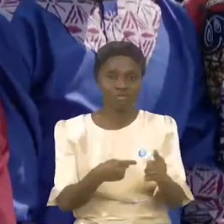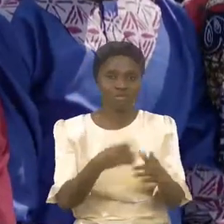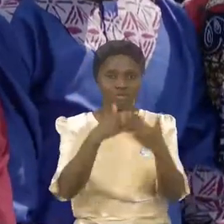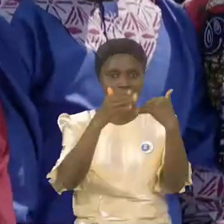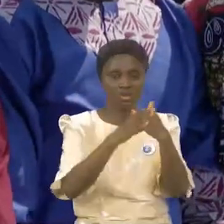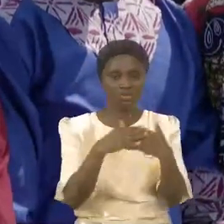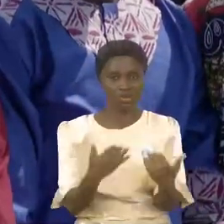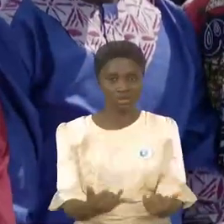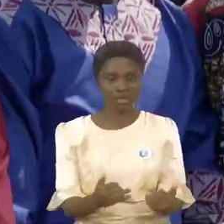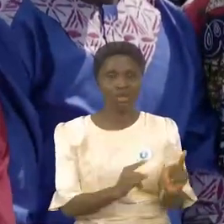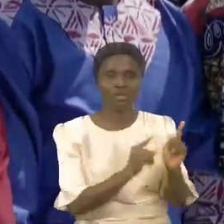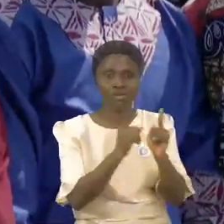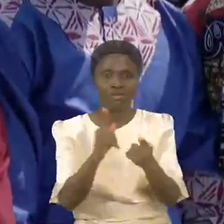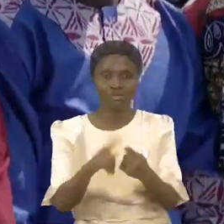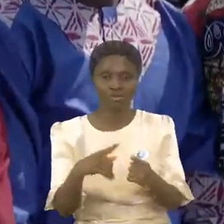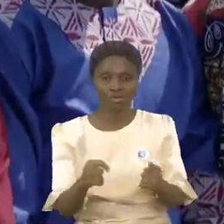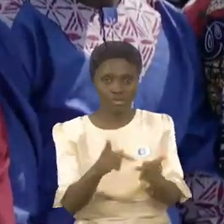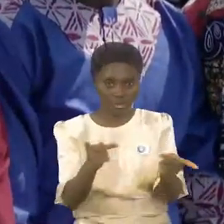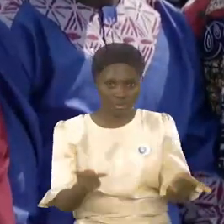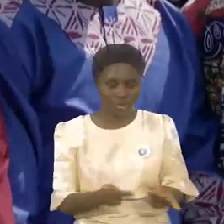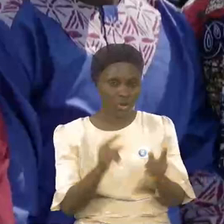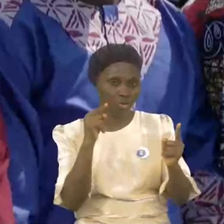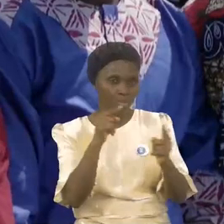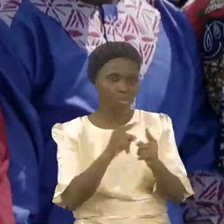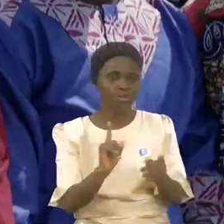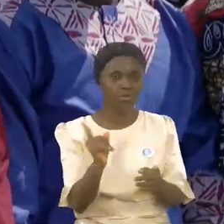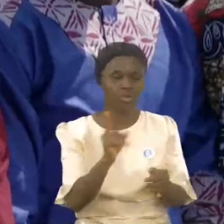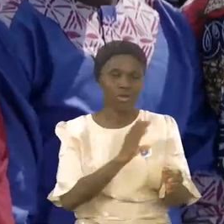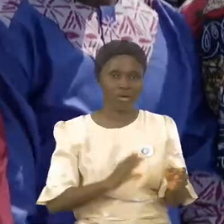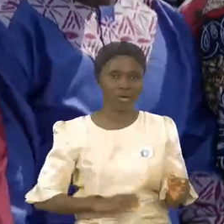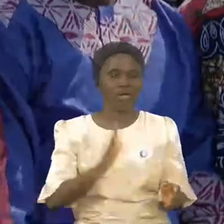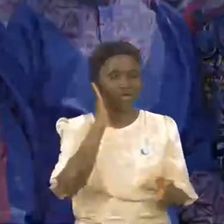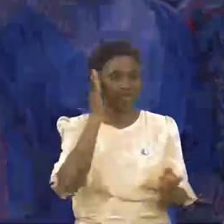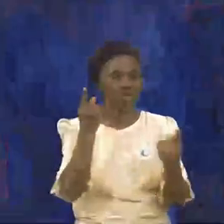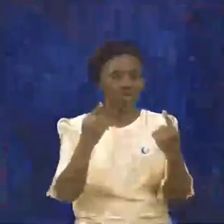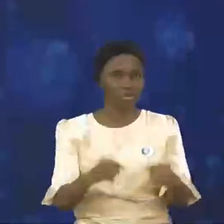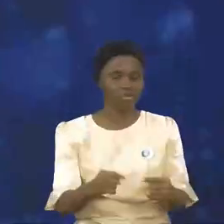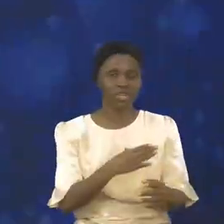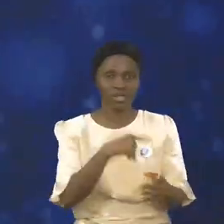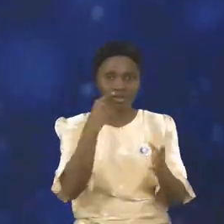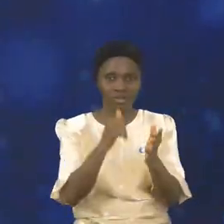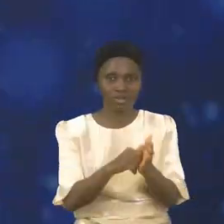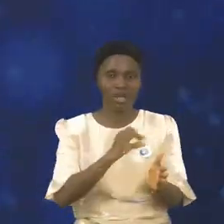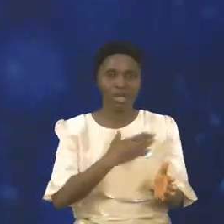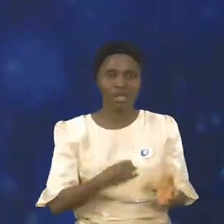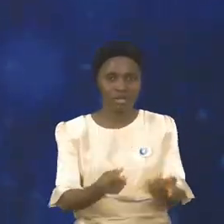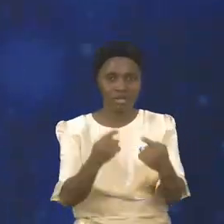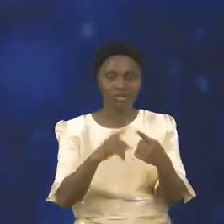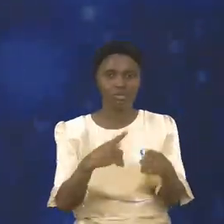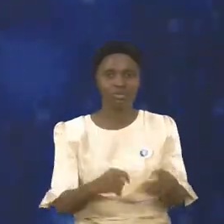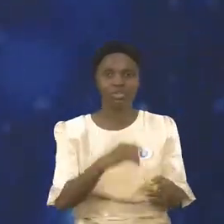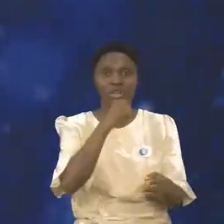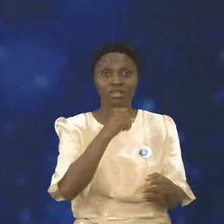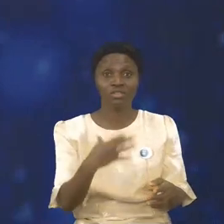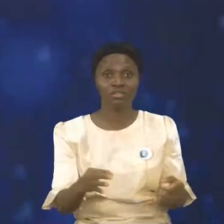avec les anges de Dieu depuis le ciel maintenant il va au point au Christ viendra et